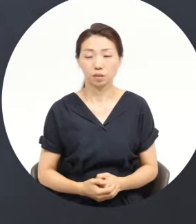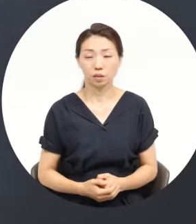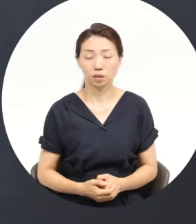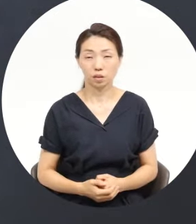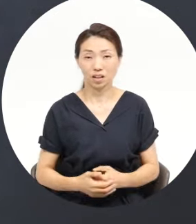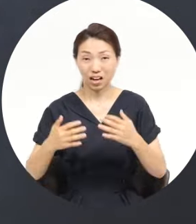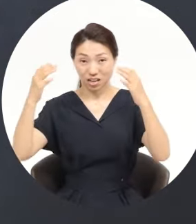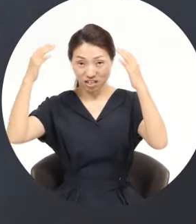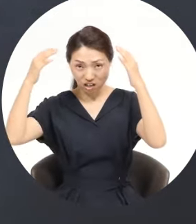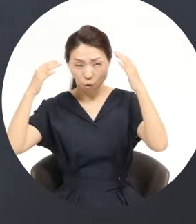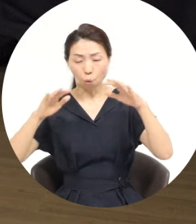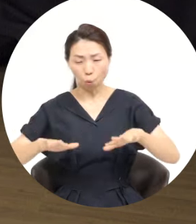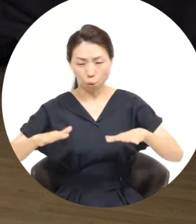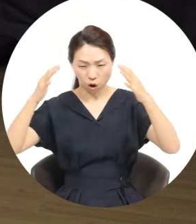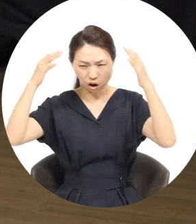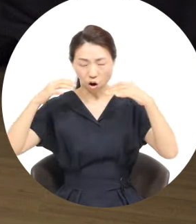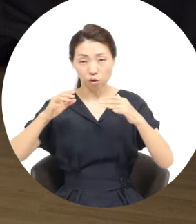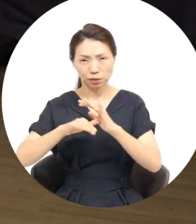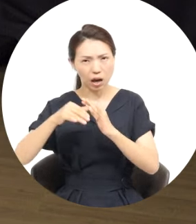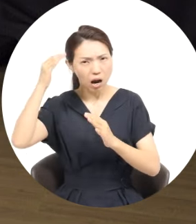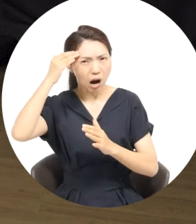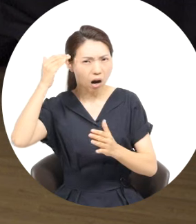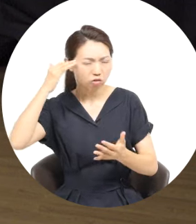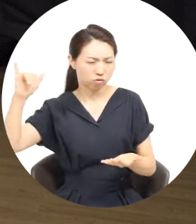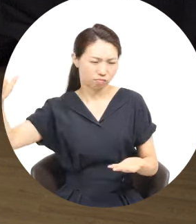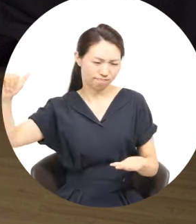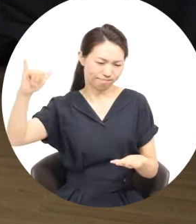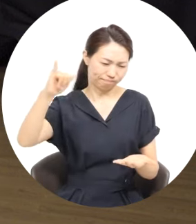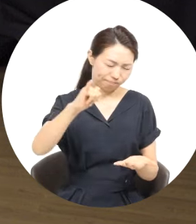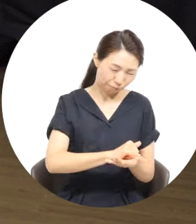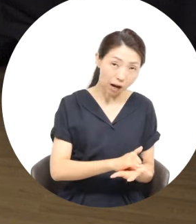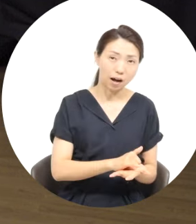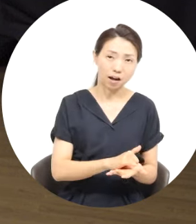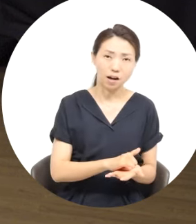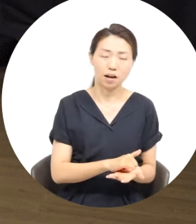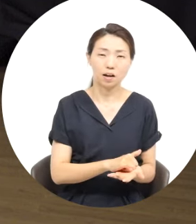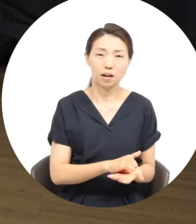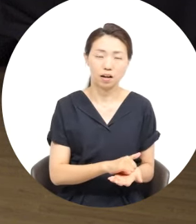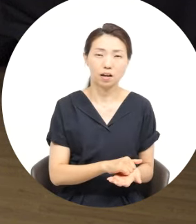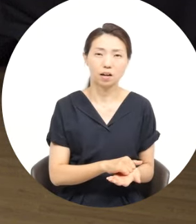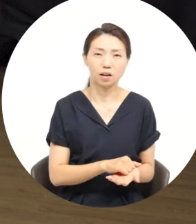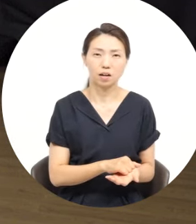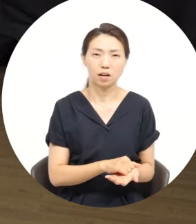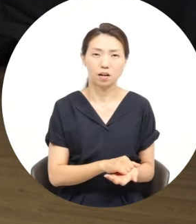제가 이제 여름에 완전 기부를 하거든요. 그때 가서